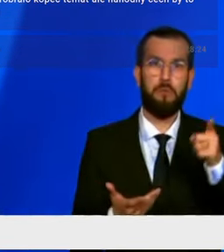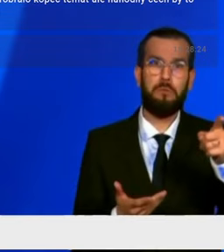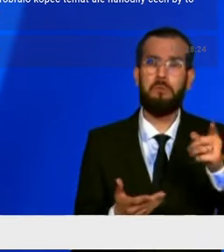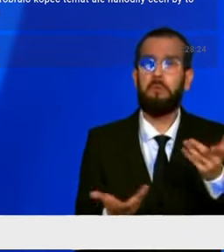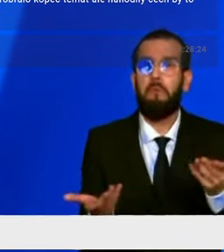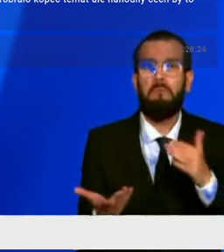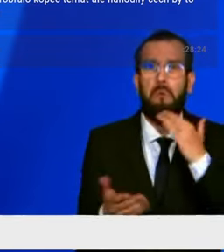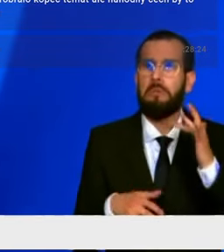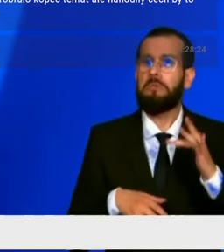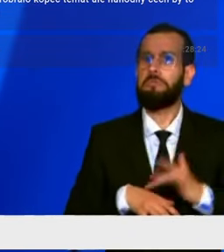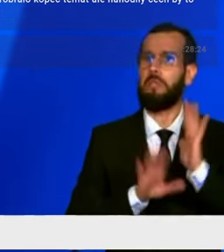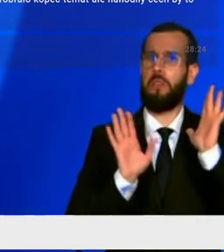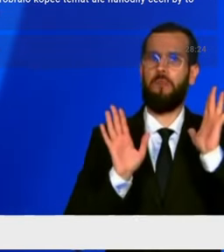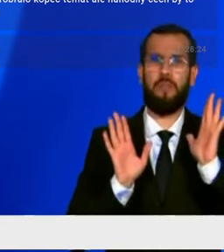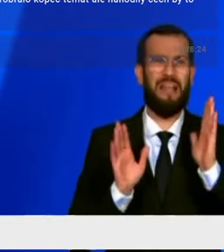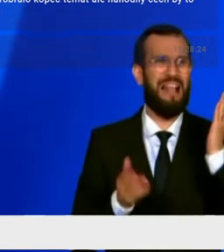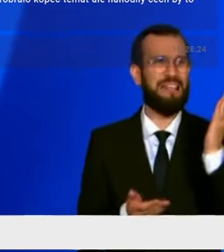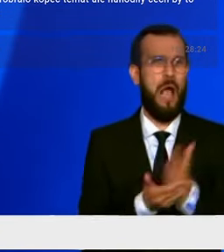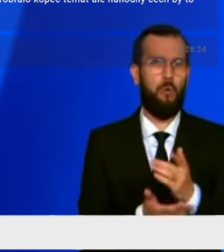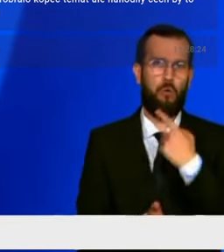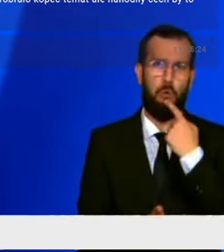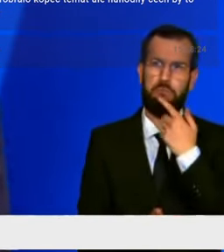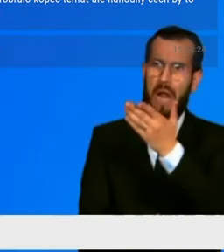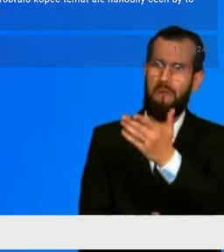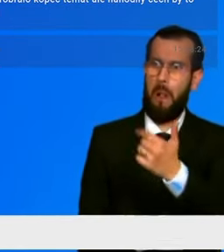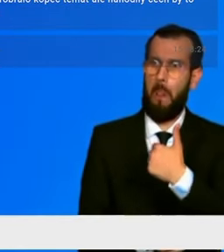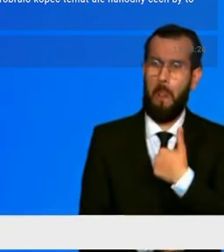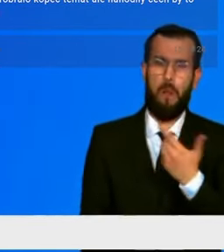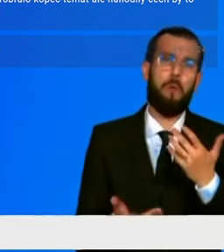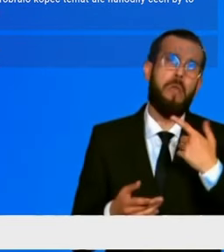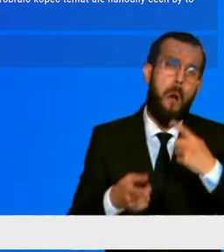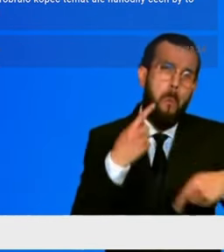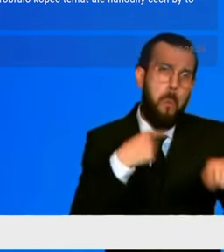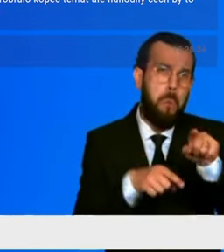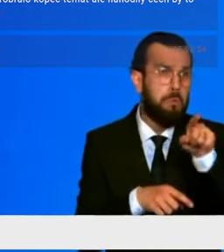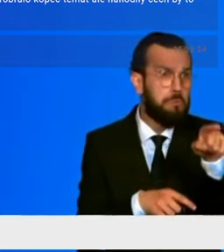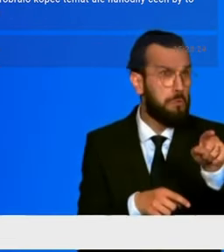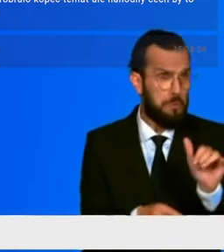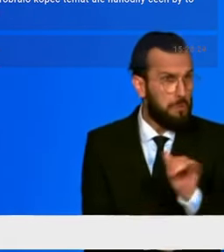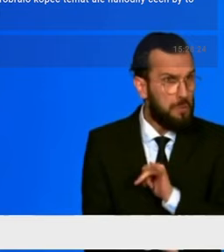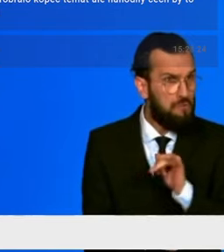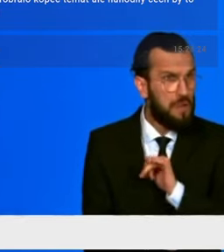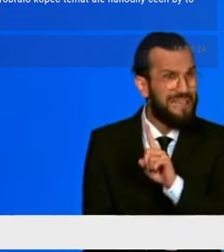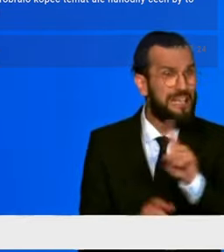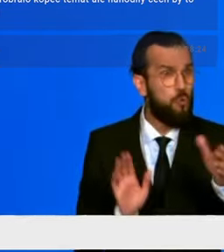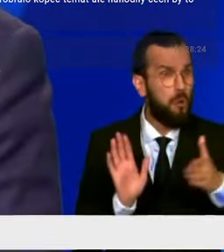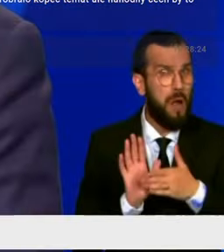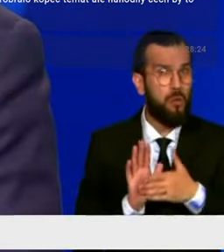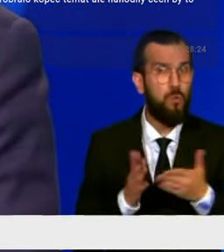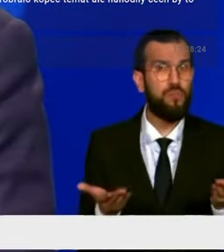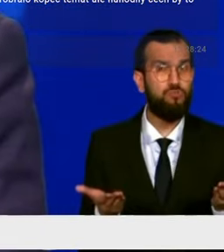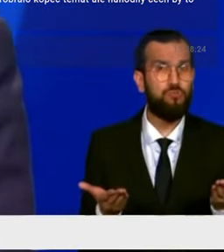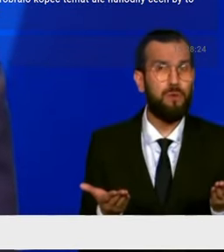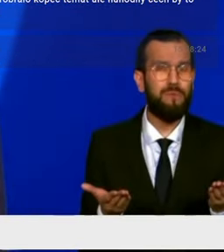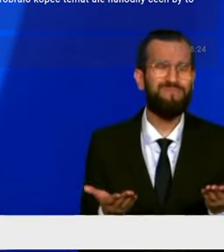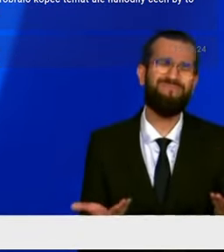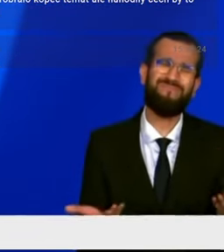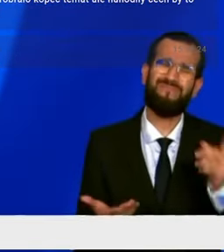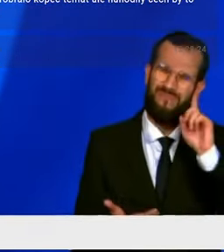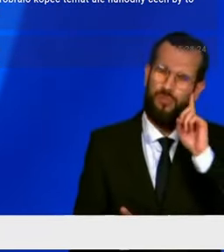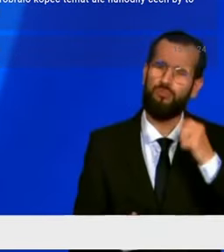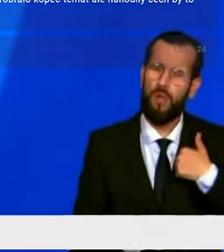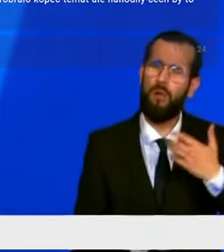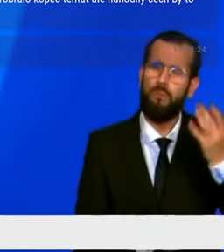citliví na to že to vás povedal Andrej Danko tak ja som sa len obrátil na vás či pri Igorovi matovičovi vám to nevadí viete Dlho som